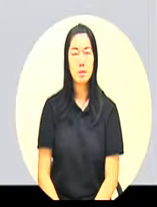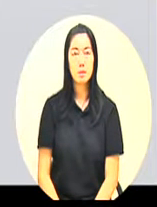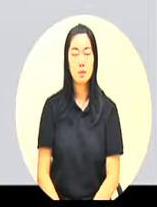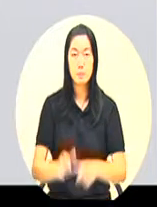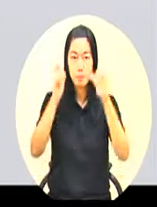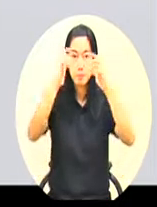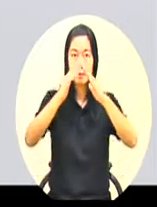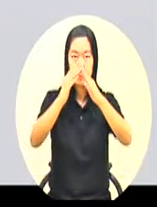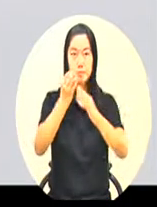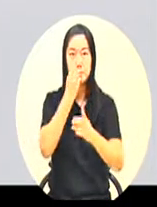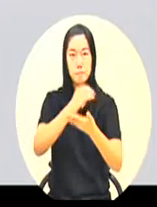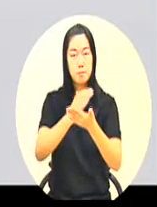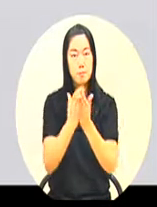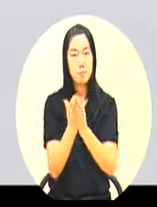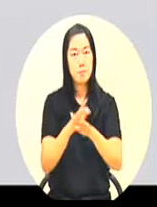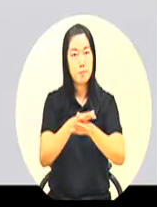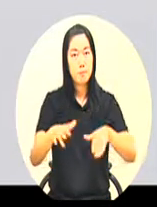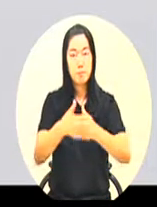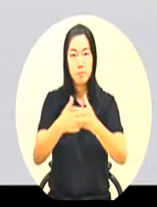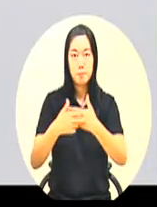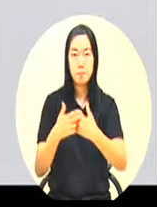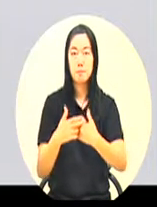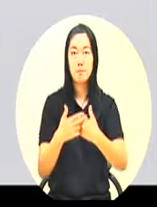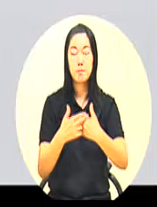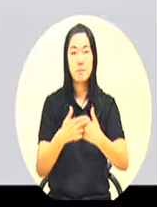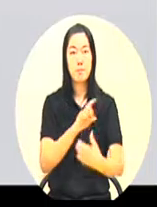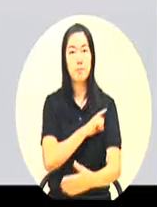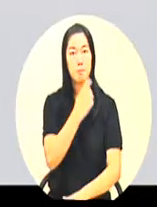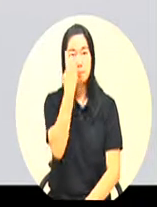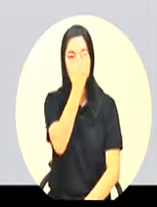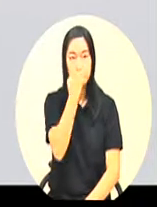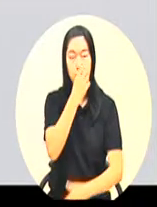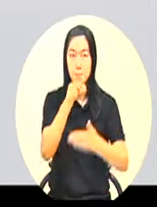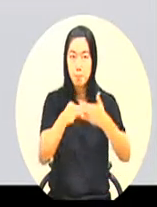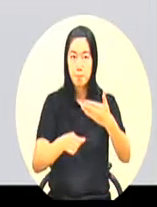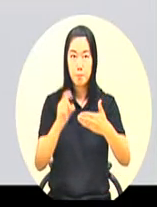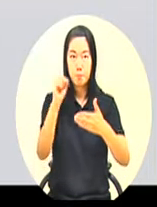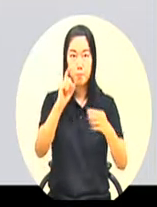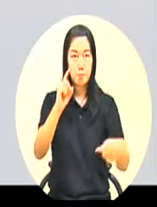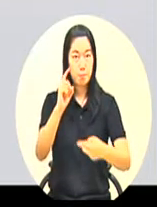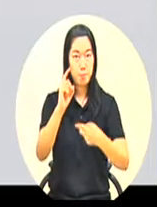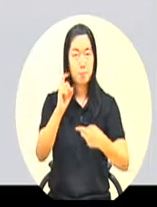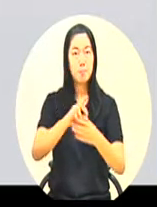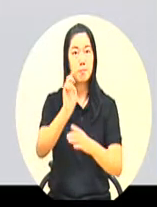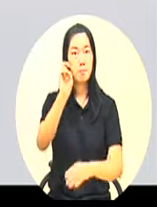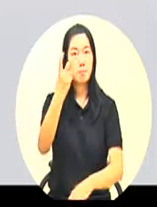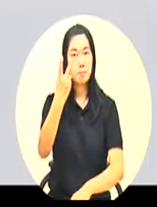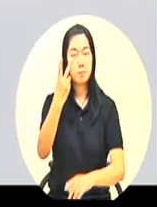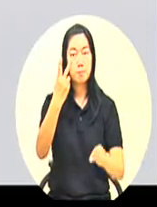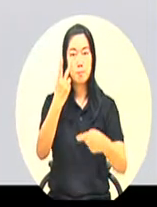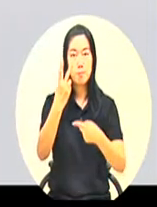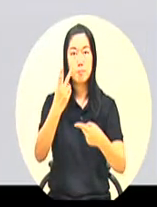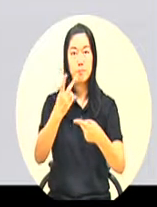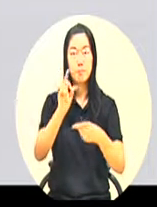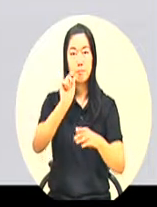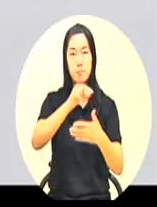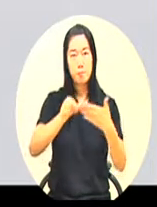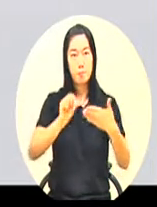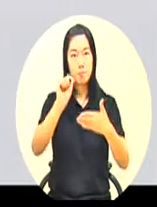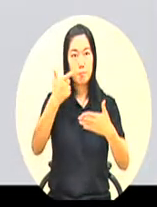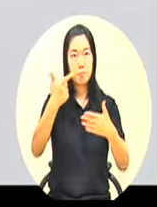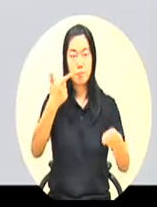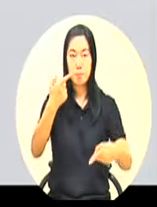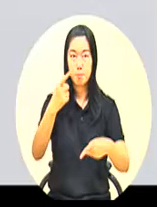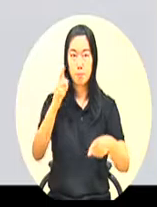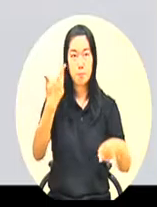高雄市食品安全卫生管理自治条例第十条之一、第十二条之一及第十六